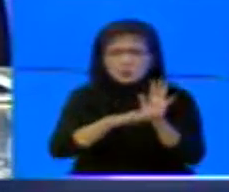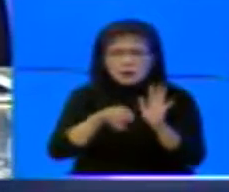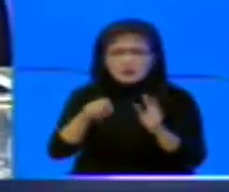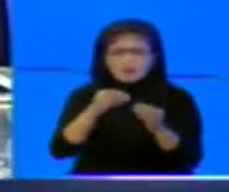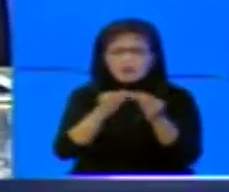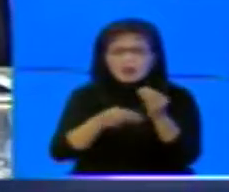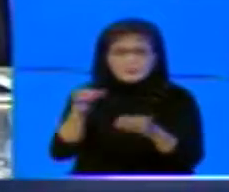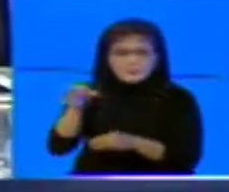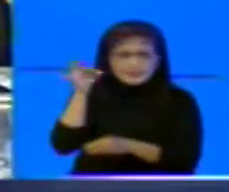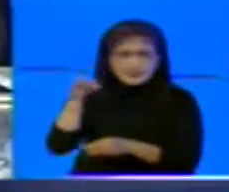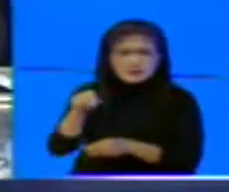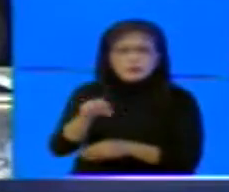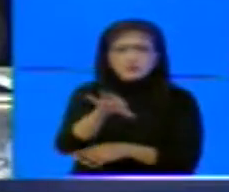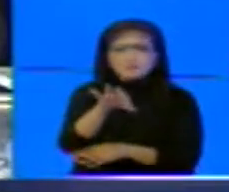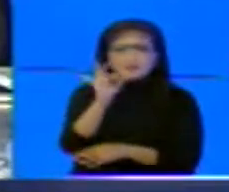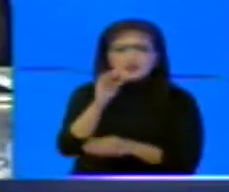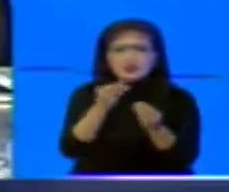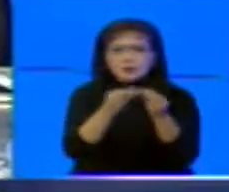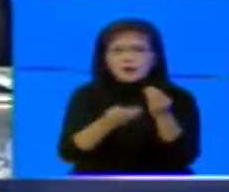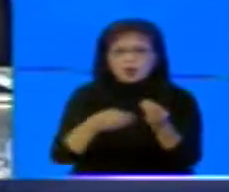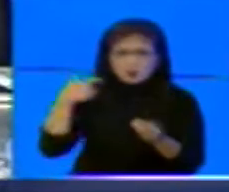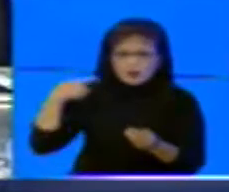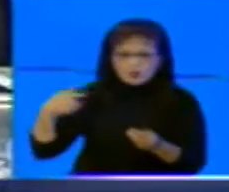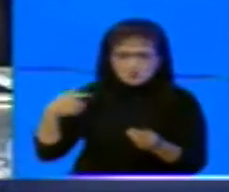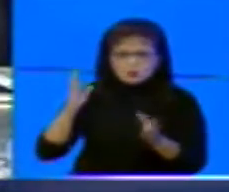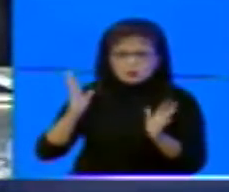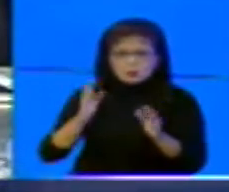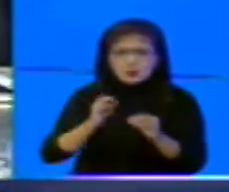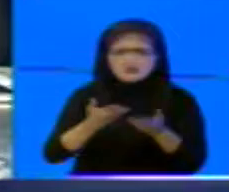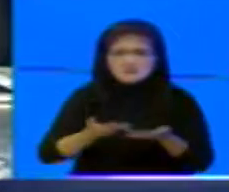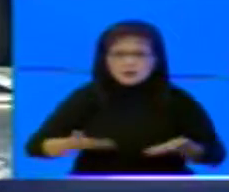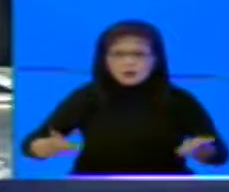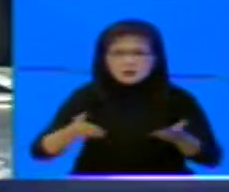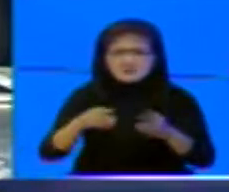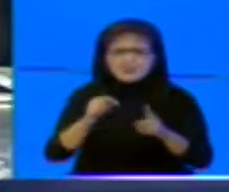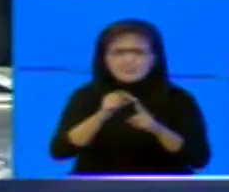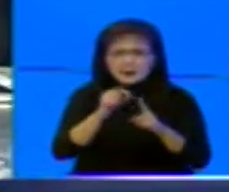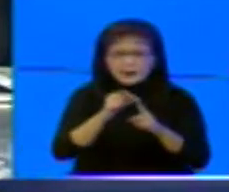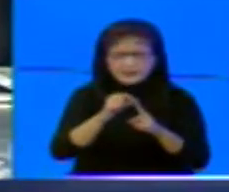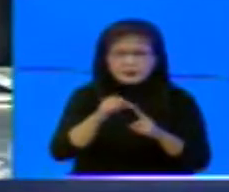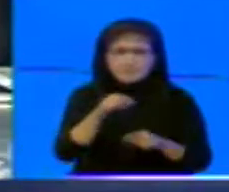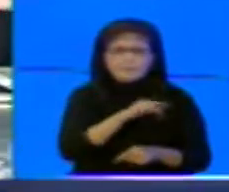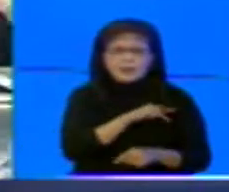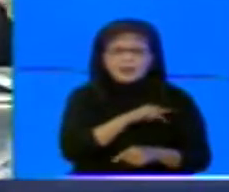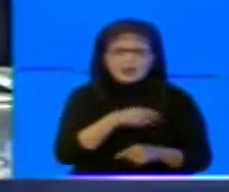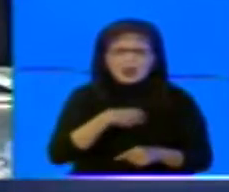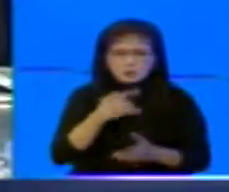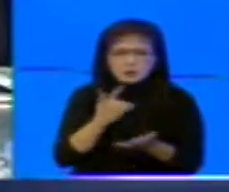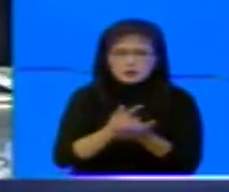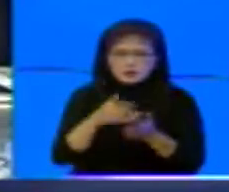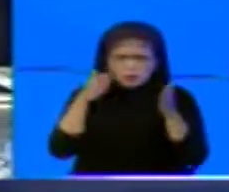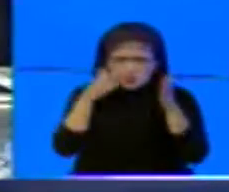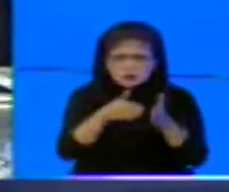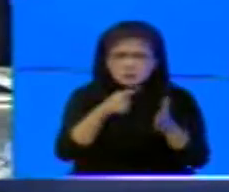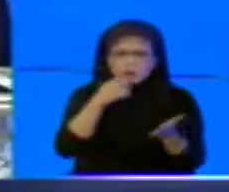meski pemilihan Wagub digelar di tengah pandemi panitia pemilihan mengaku tetap mengedepankan konsep pembatasan jaga jarak